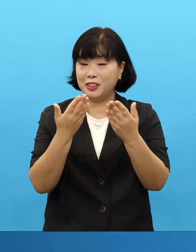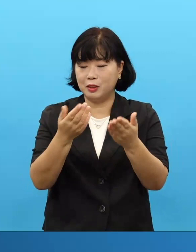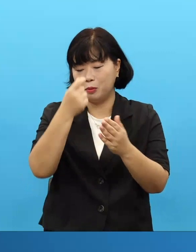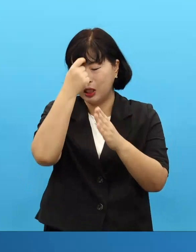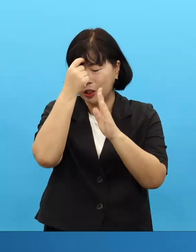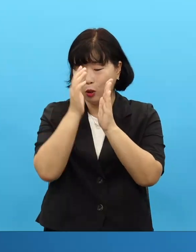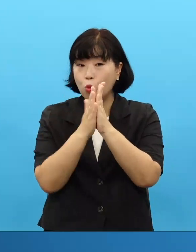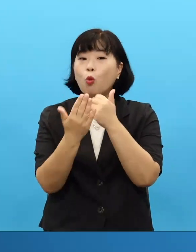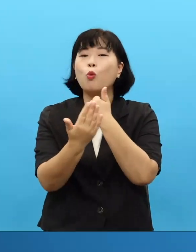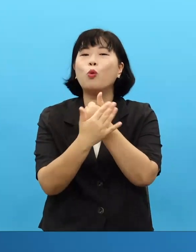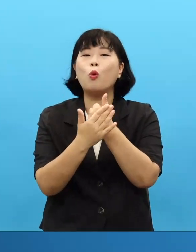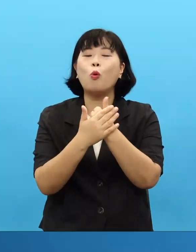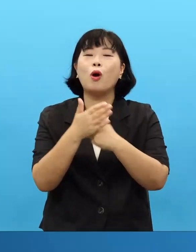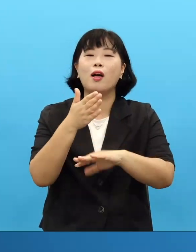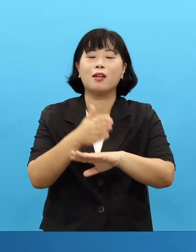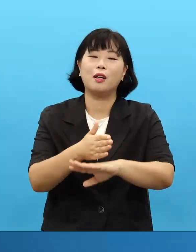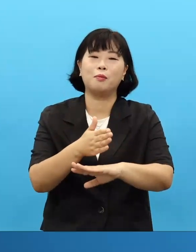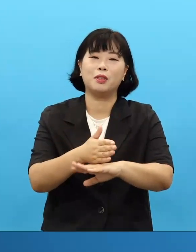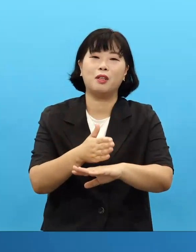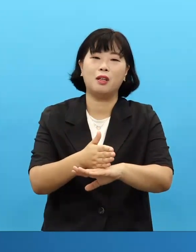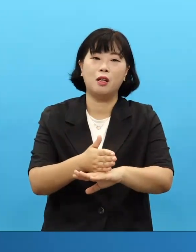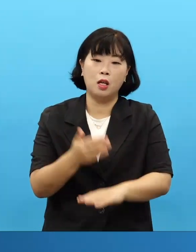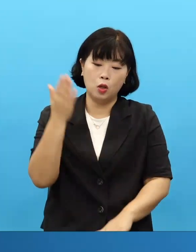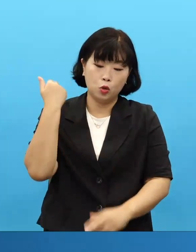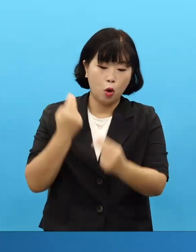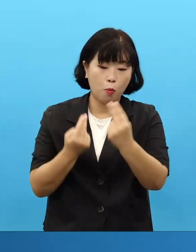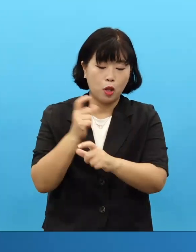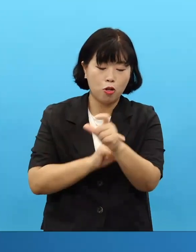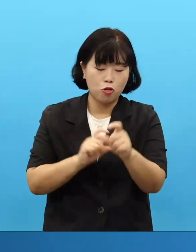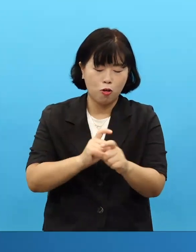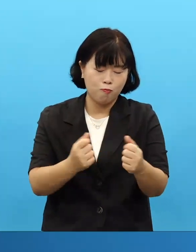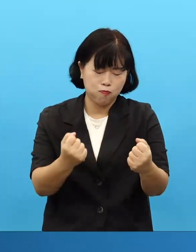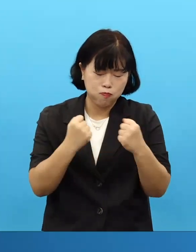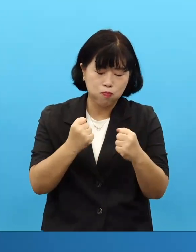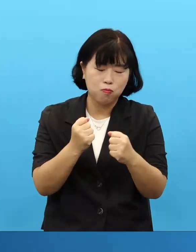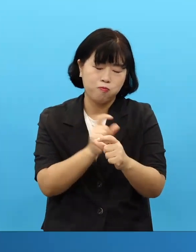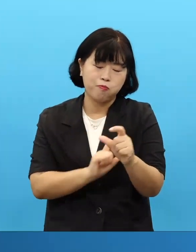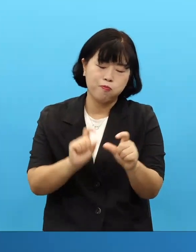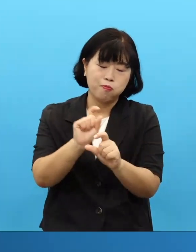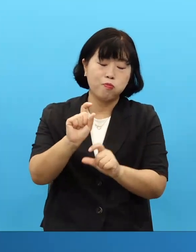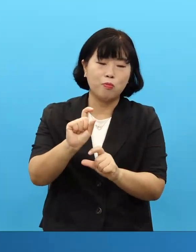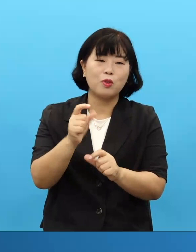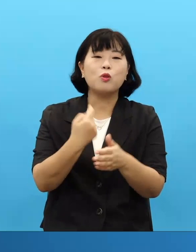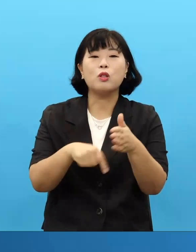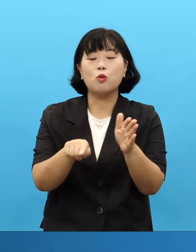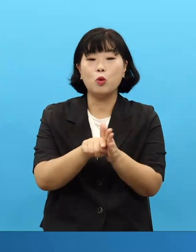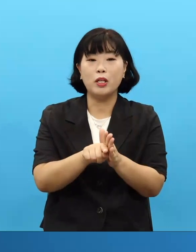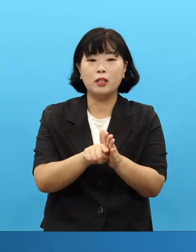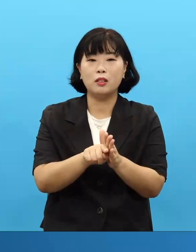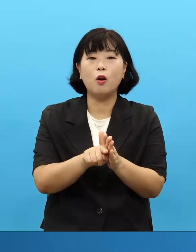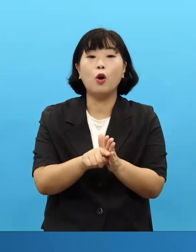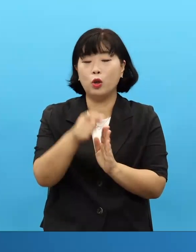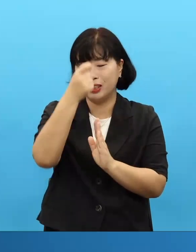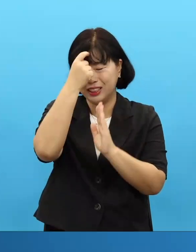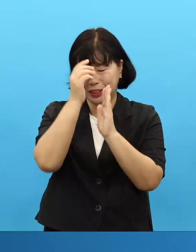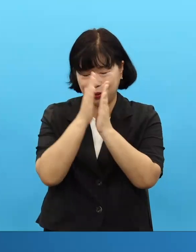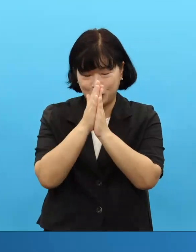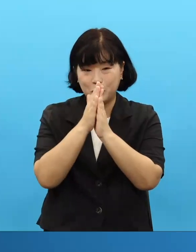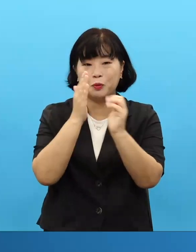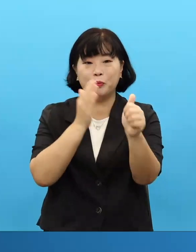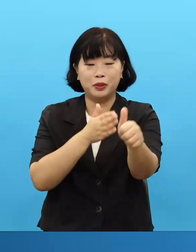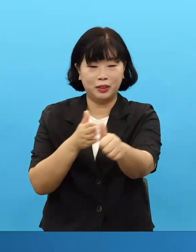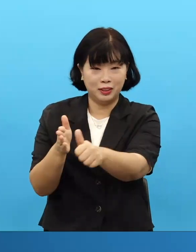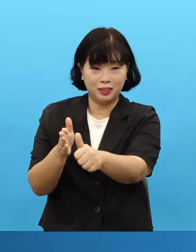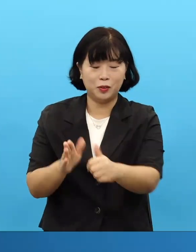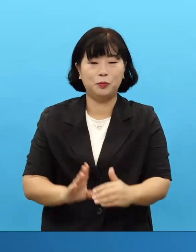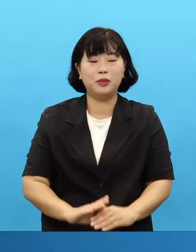완전히 더 큰 건강 회복하도록 기도 부탁드립니다. Thank you so very much for all of your devotion as well as your prayers in support of